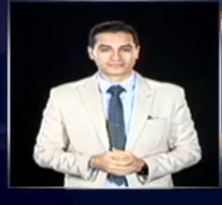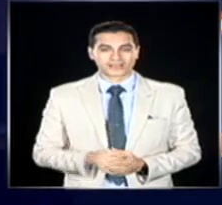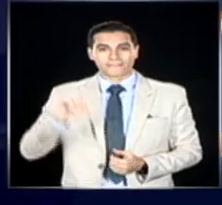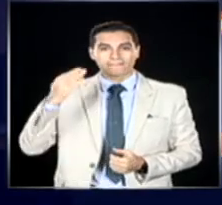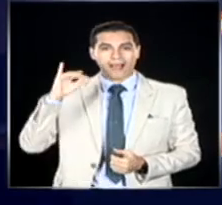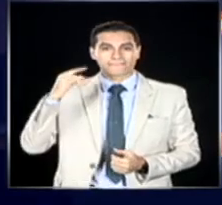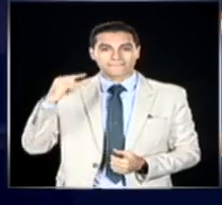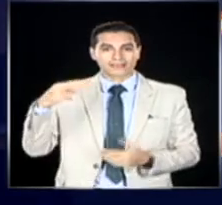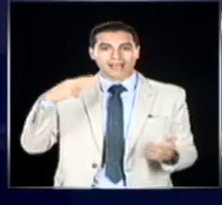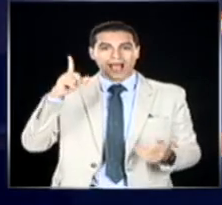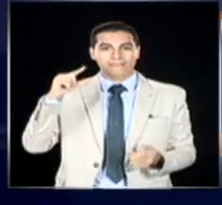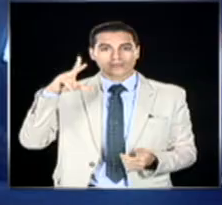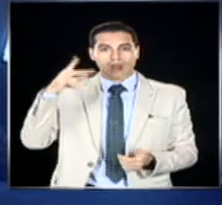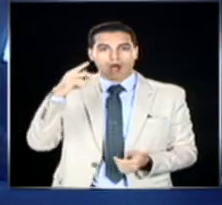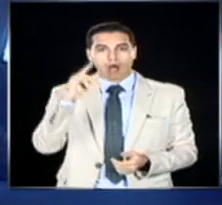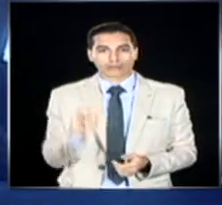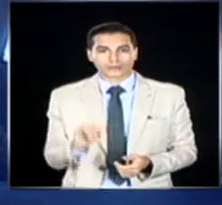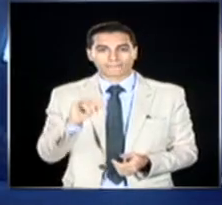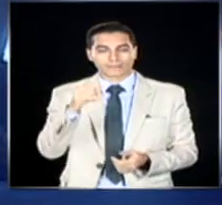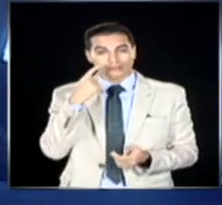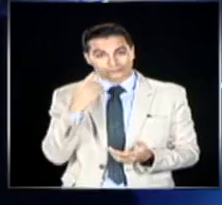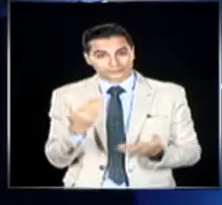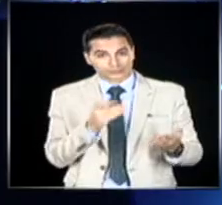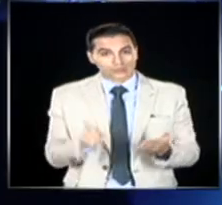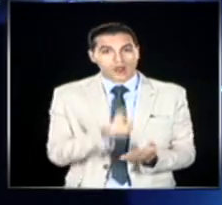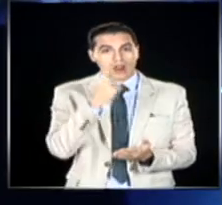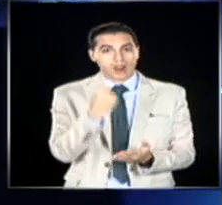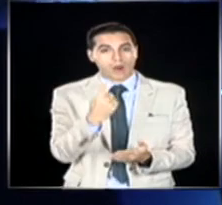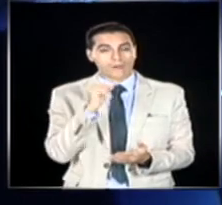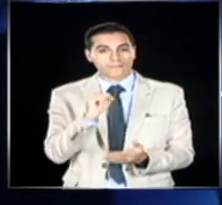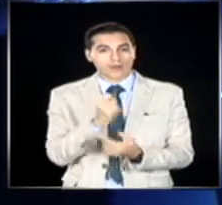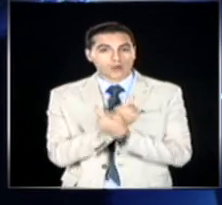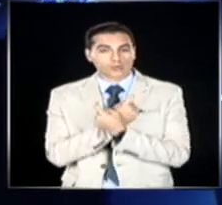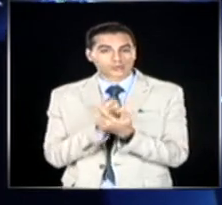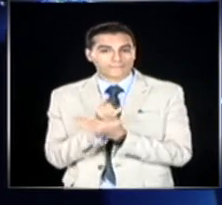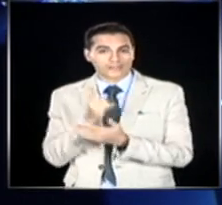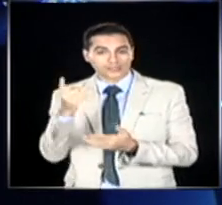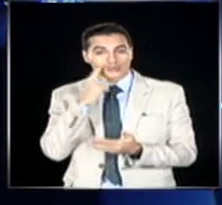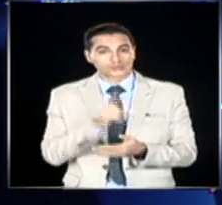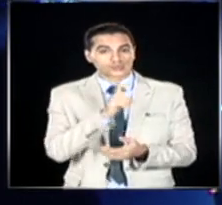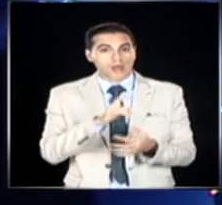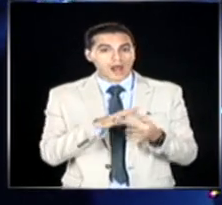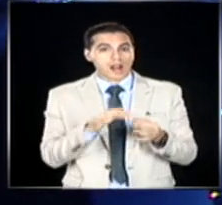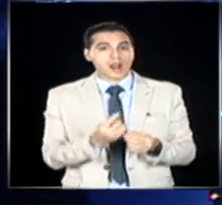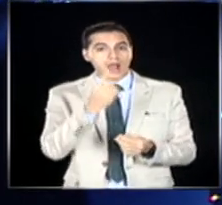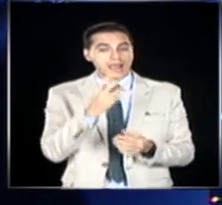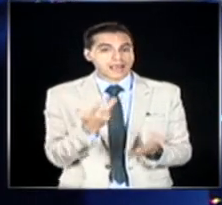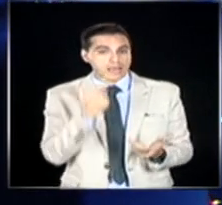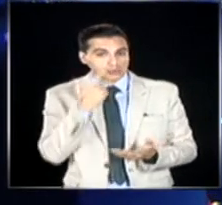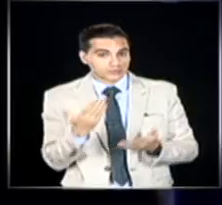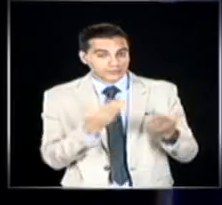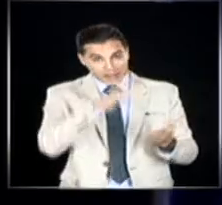محمد عبد العظيم اتفضل. السؤال الأول لقيسنا الأقصر وهنشوف موضوع السؤال إيه. طبعاً لو الإجابة صح